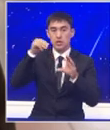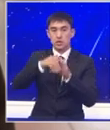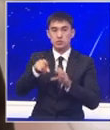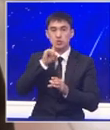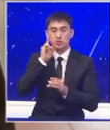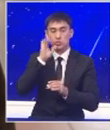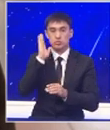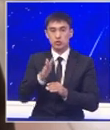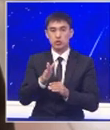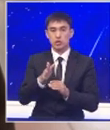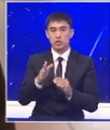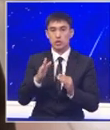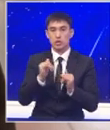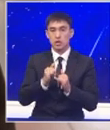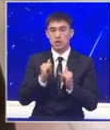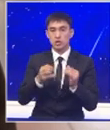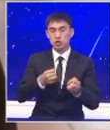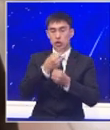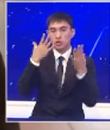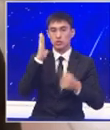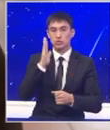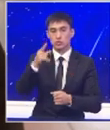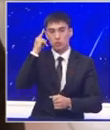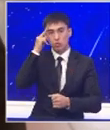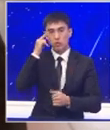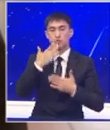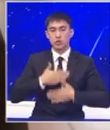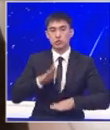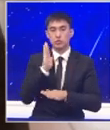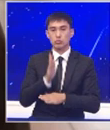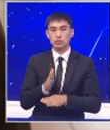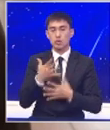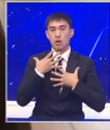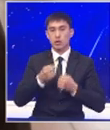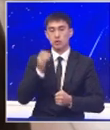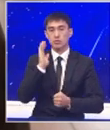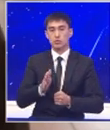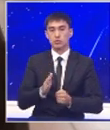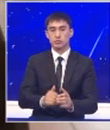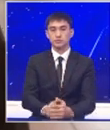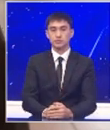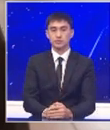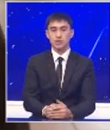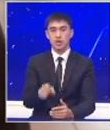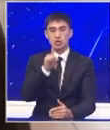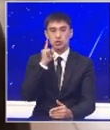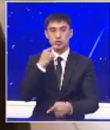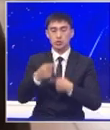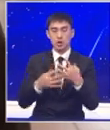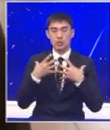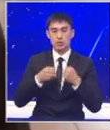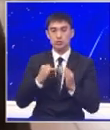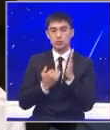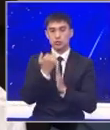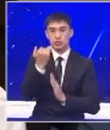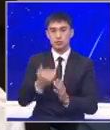жастарымыздың болашағы жарқынды болсын деп ойлаймын. Тыныштық болсын, амандық болсын айналайын. Жас ұрпағымыз аман есен